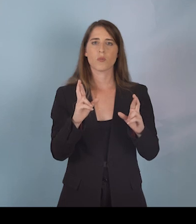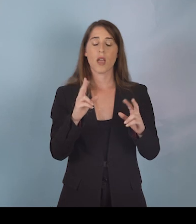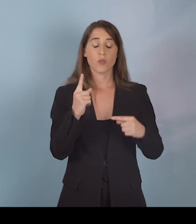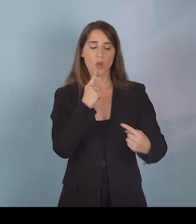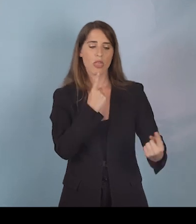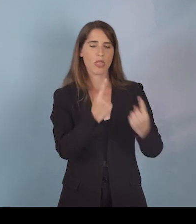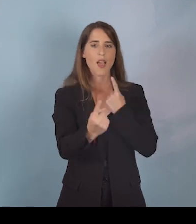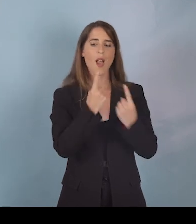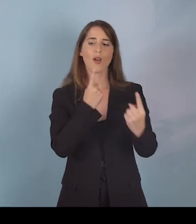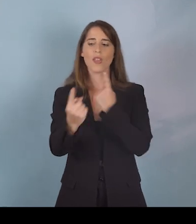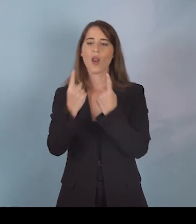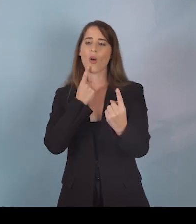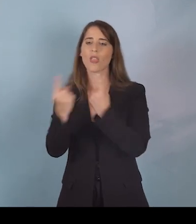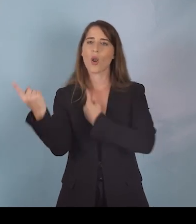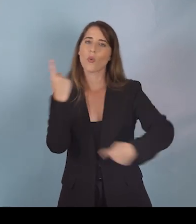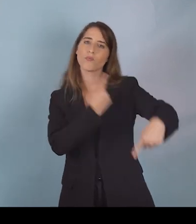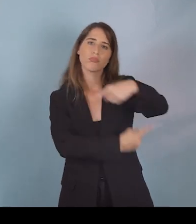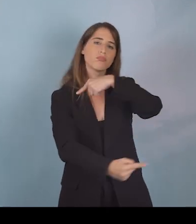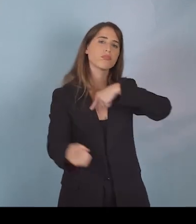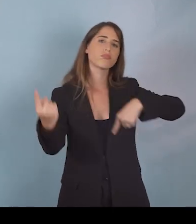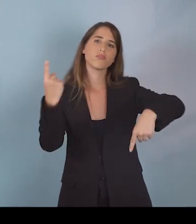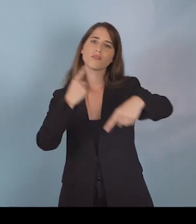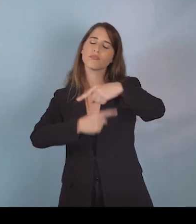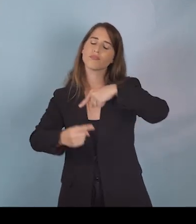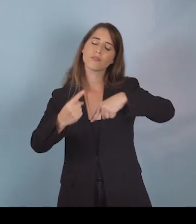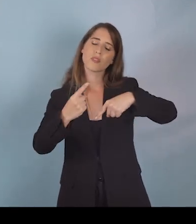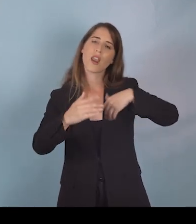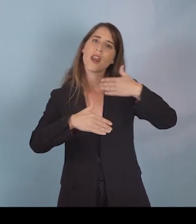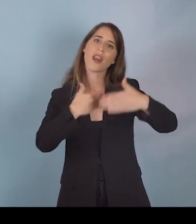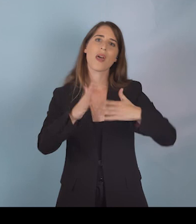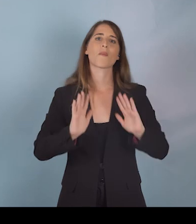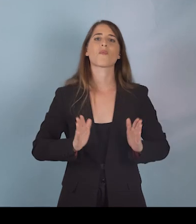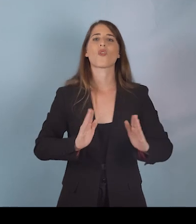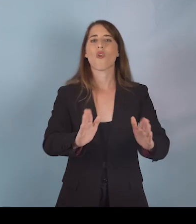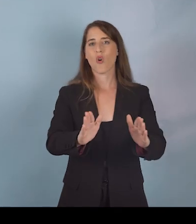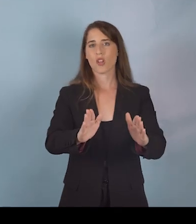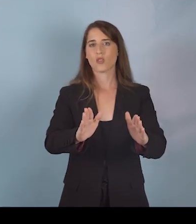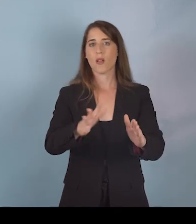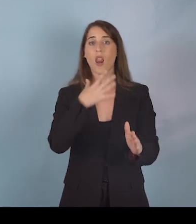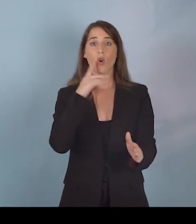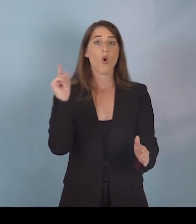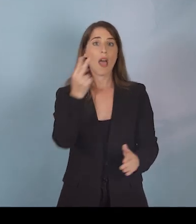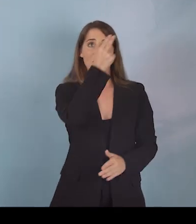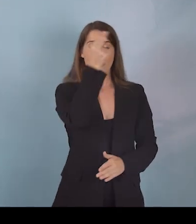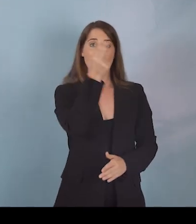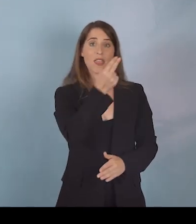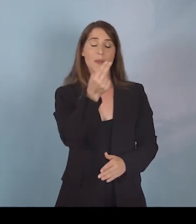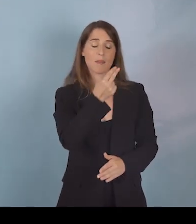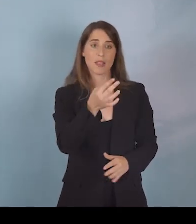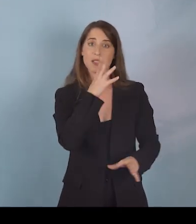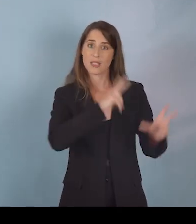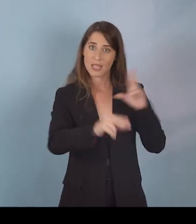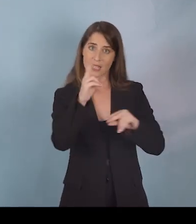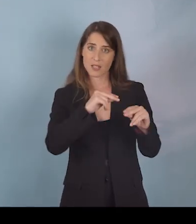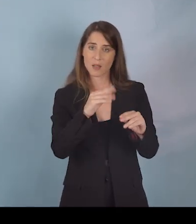ελπίζουμε μέσα από το διάλογο να προχωρήσουμε, διότι όλα τα ζητήματα τα οποία αναφέρθηκαν